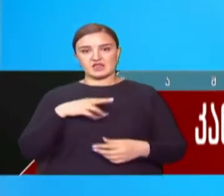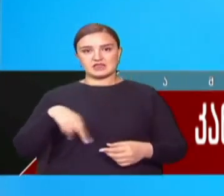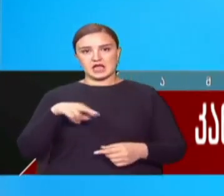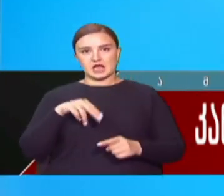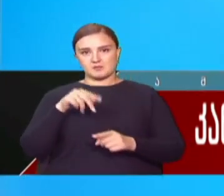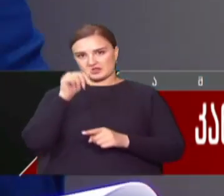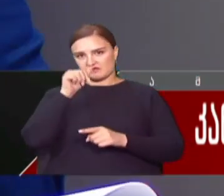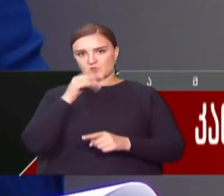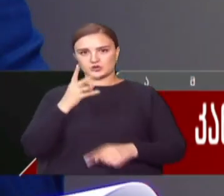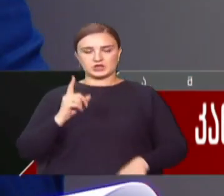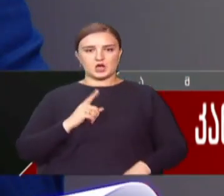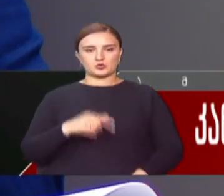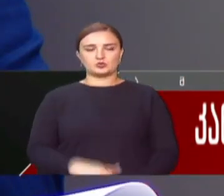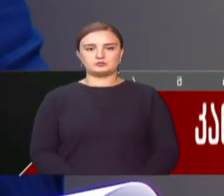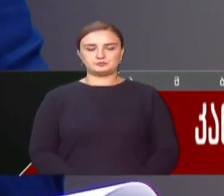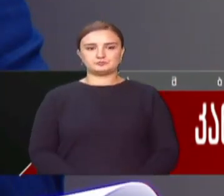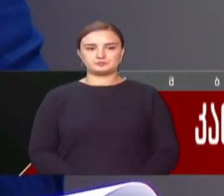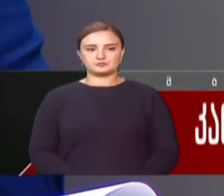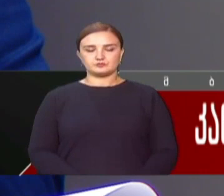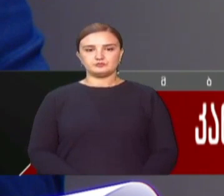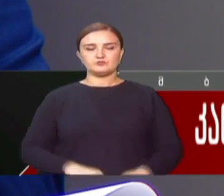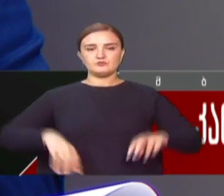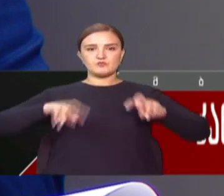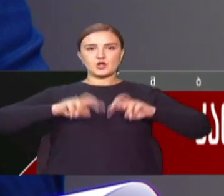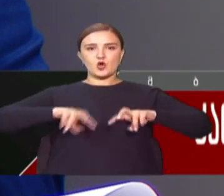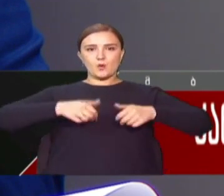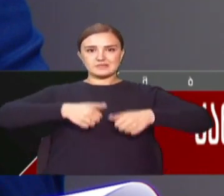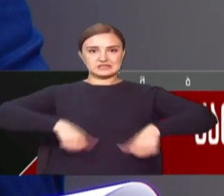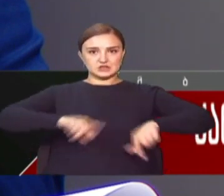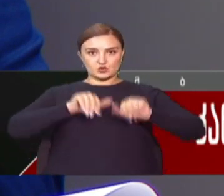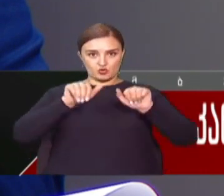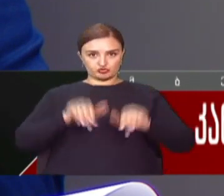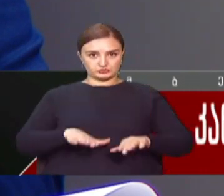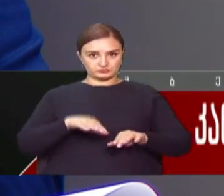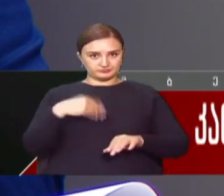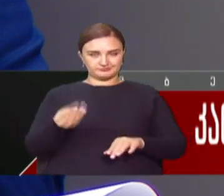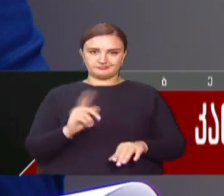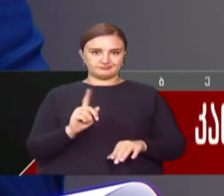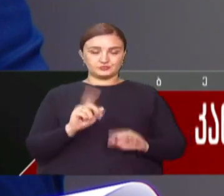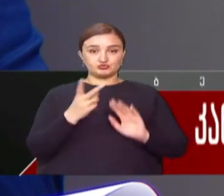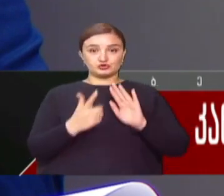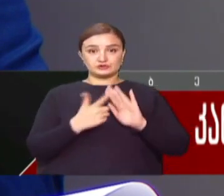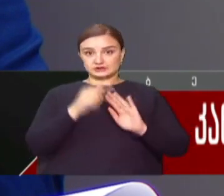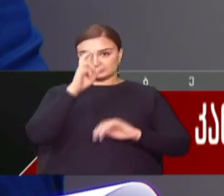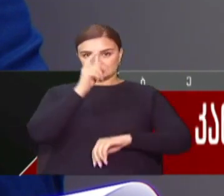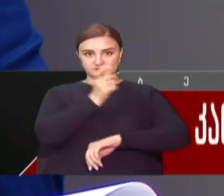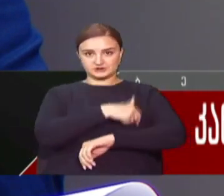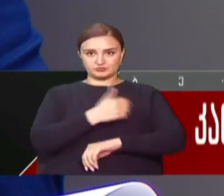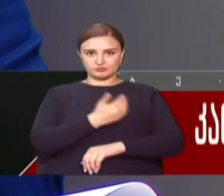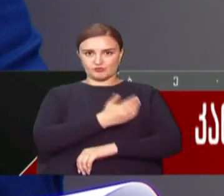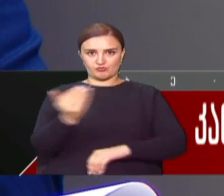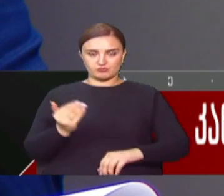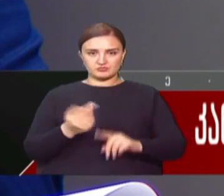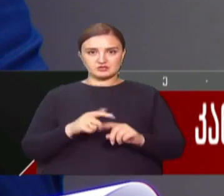დაელოდოს. ჩემი აზრით, კომისია არ არის ის, ვინც სტატუსი იძლევა. ევროკავშირში 27 წევრი სახელმწიფოა და თითოეულ მათგანს